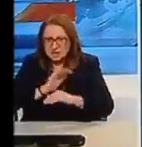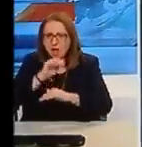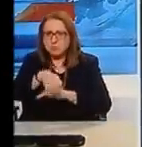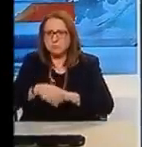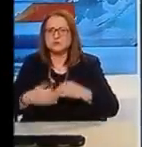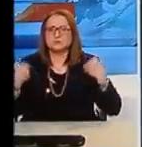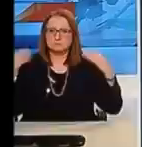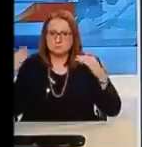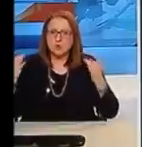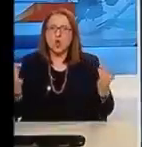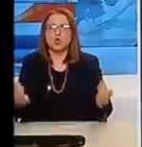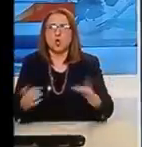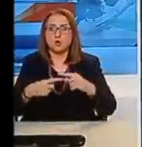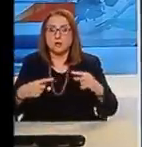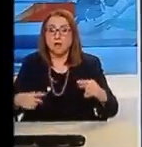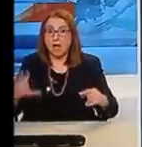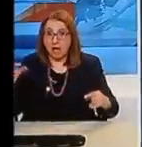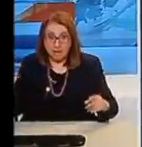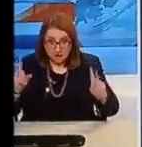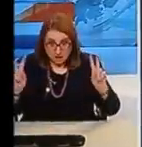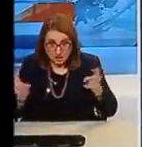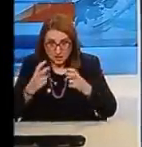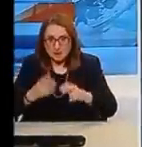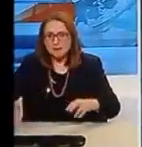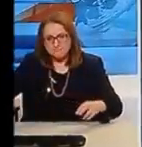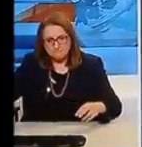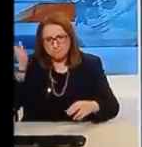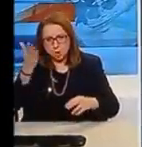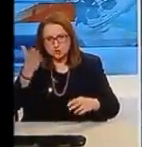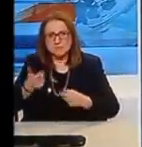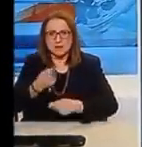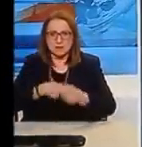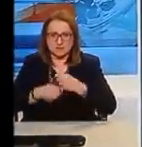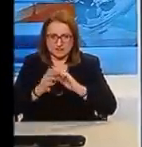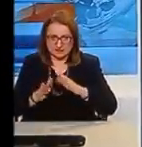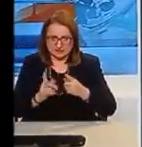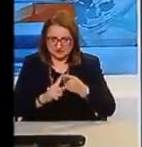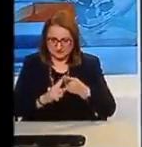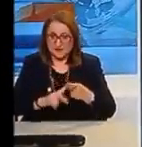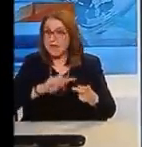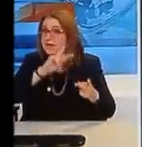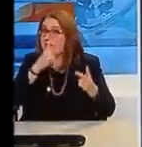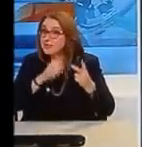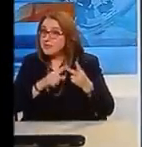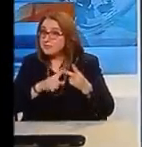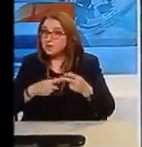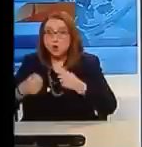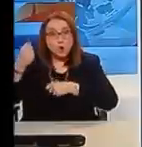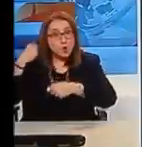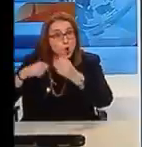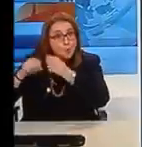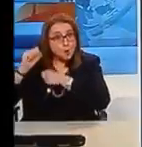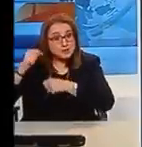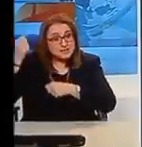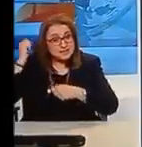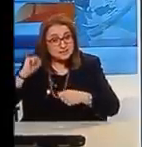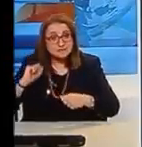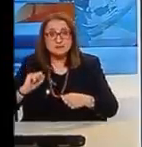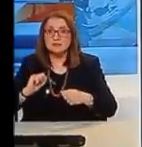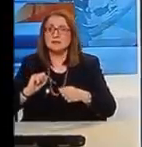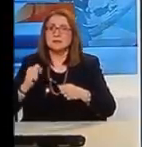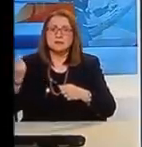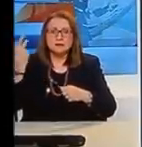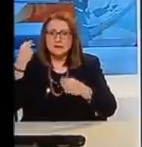και λοιπόν συνεπειών όλη την επιχείρηση. Δεύτερον, στα κομμωτήρια και τα κέντρα αισθητικής, η χωροταξική ανάπτυξη της